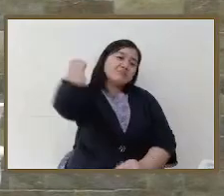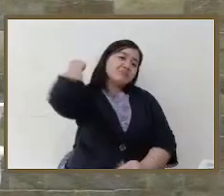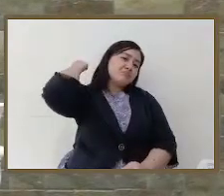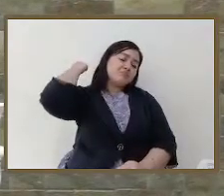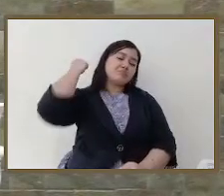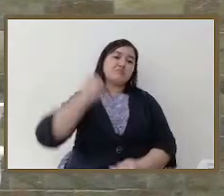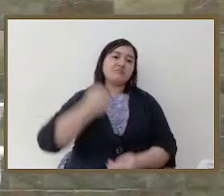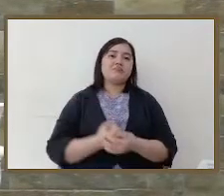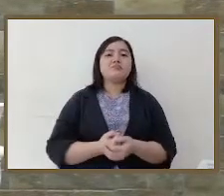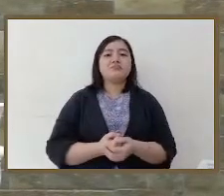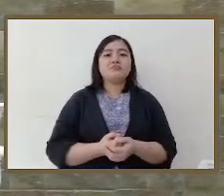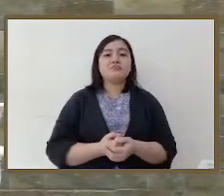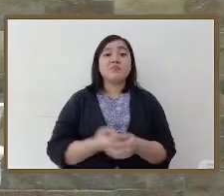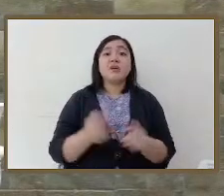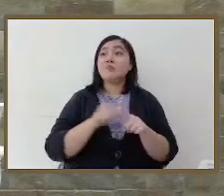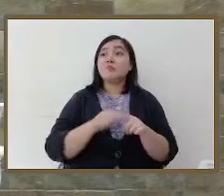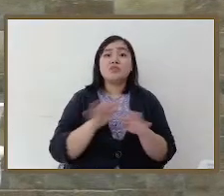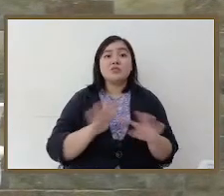eh.